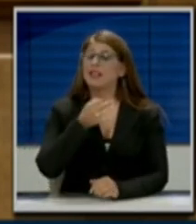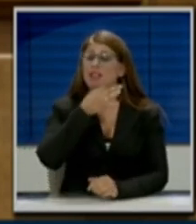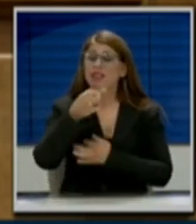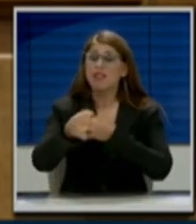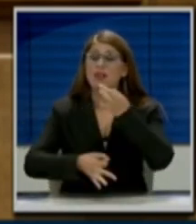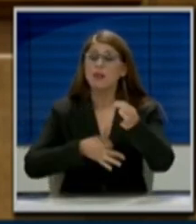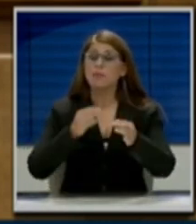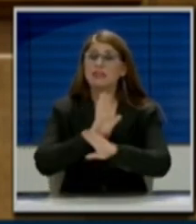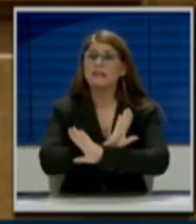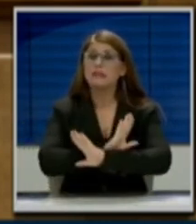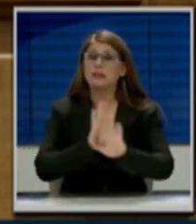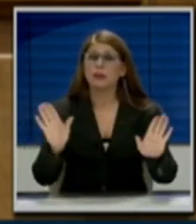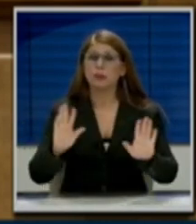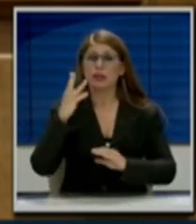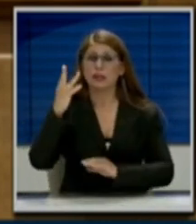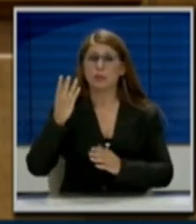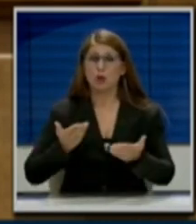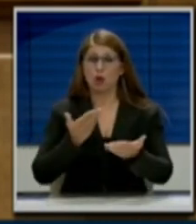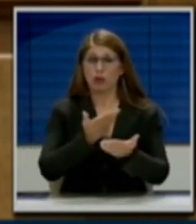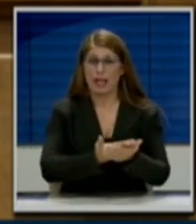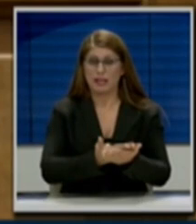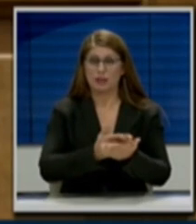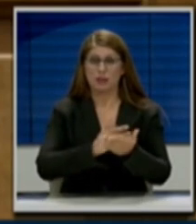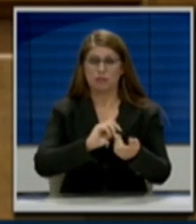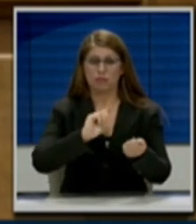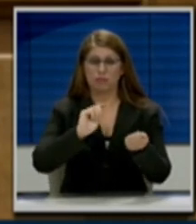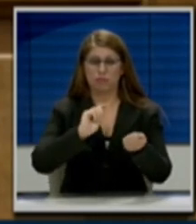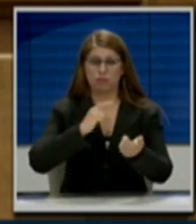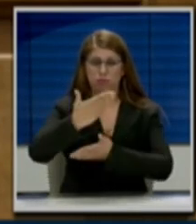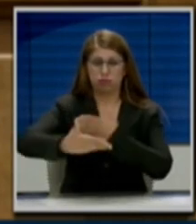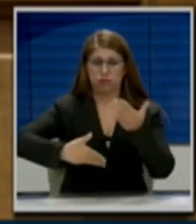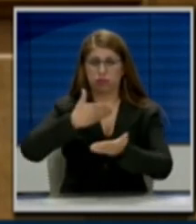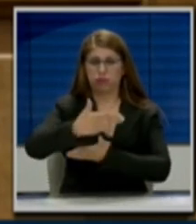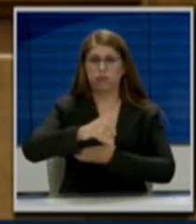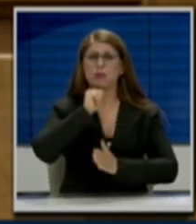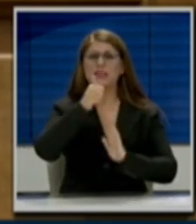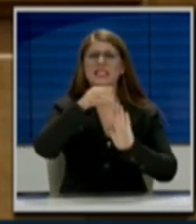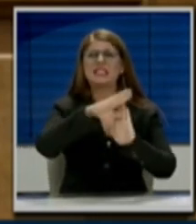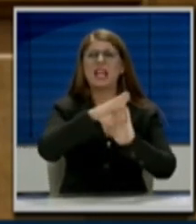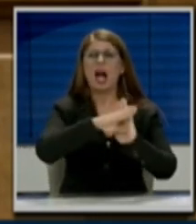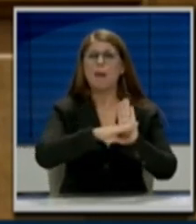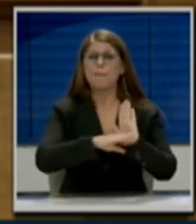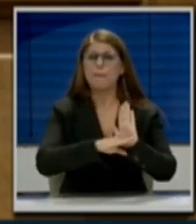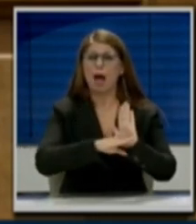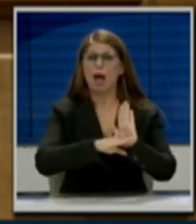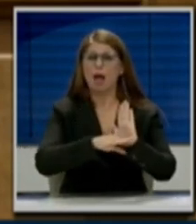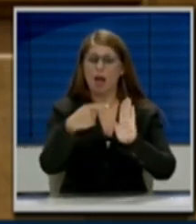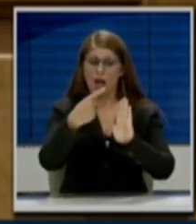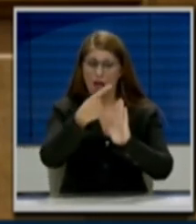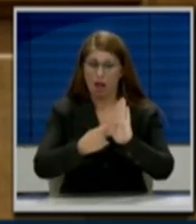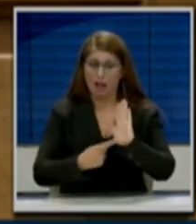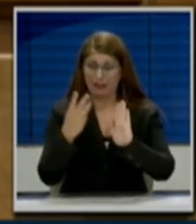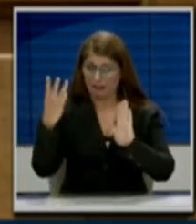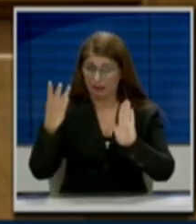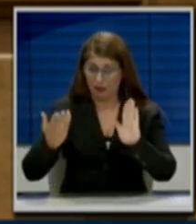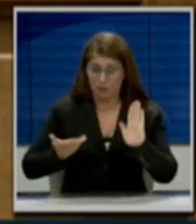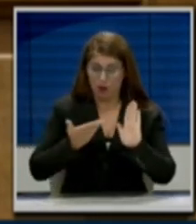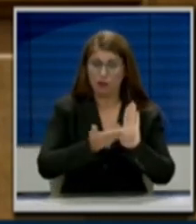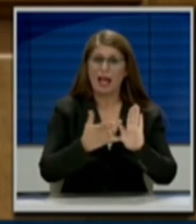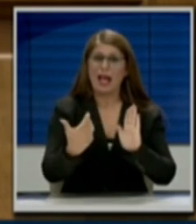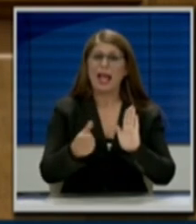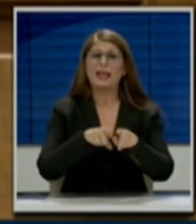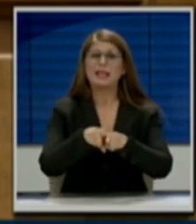τρεις προτάσεις αναθεώρησης του Συντάγματος που έχουμε καταθέσει και άπτονται της κατάργησης